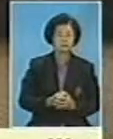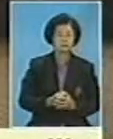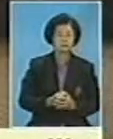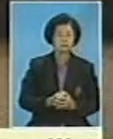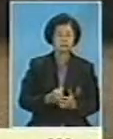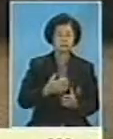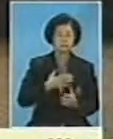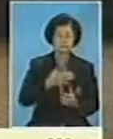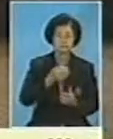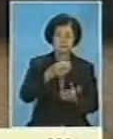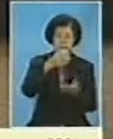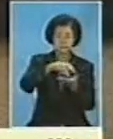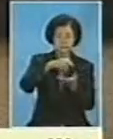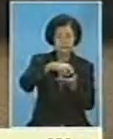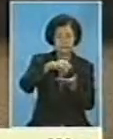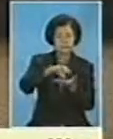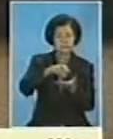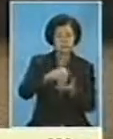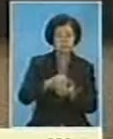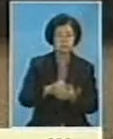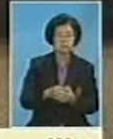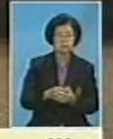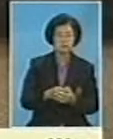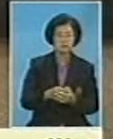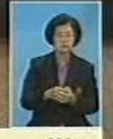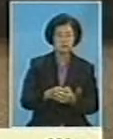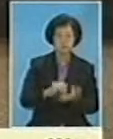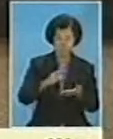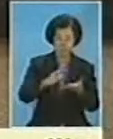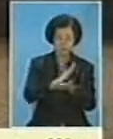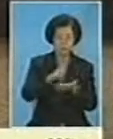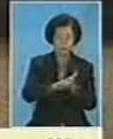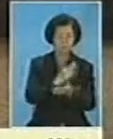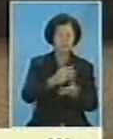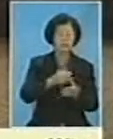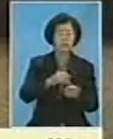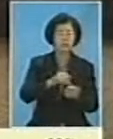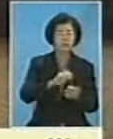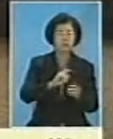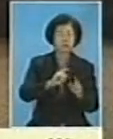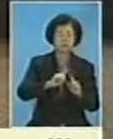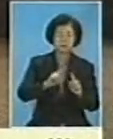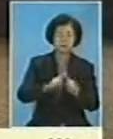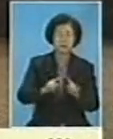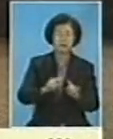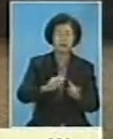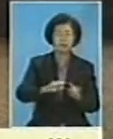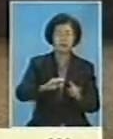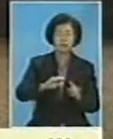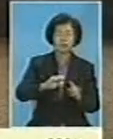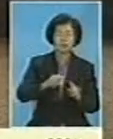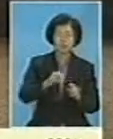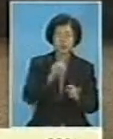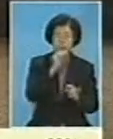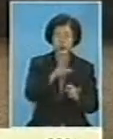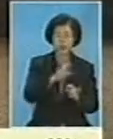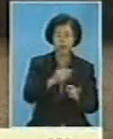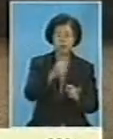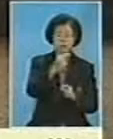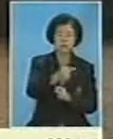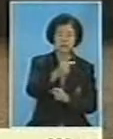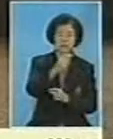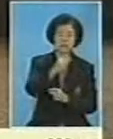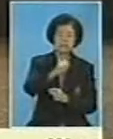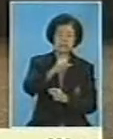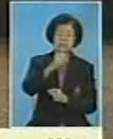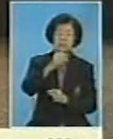ผมขอเรียนว่าด้วยเอกสารจากหน่วยงานราชการซึ่งยืนยันถึงสถานะของ